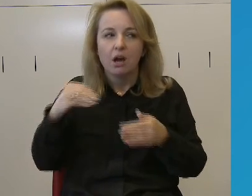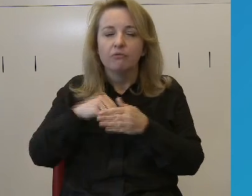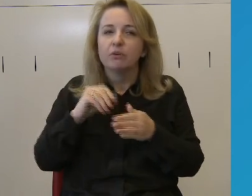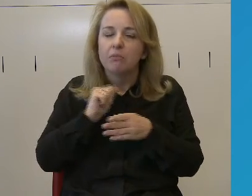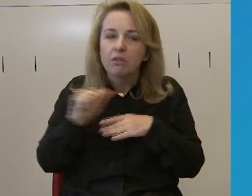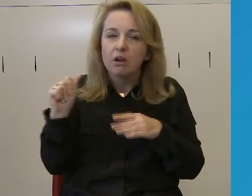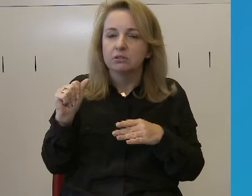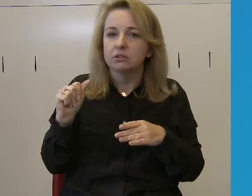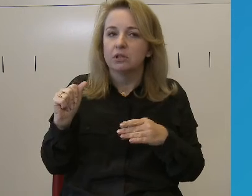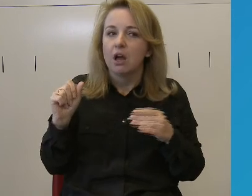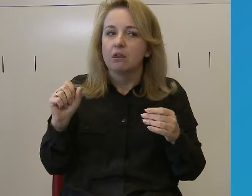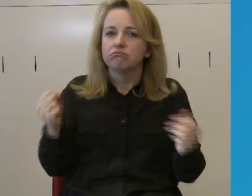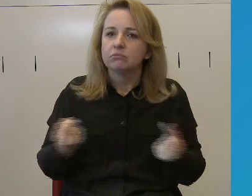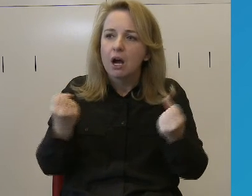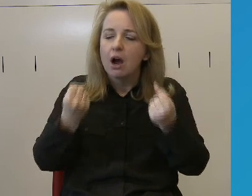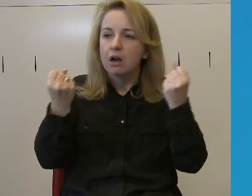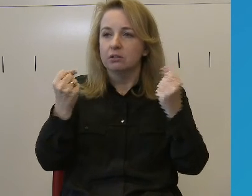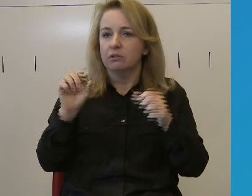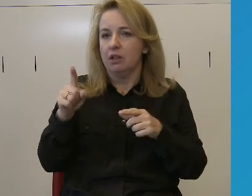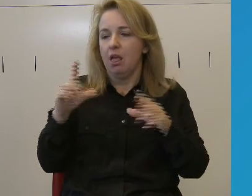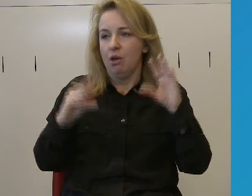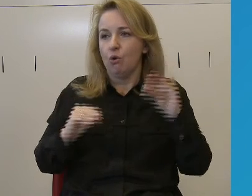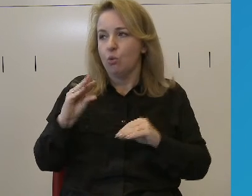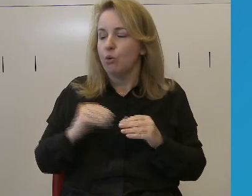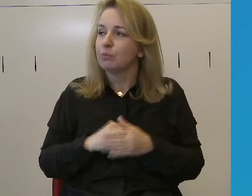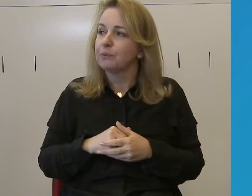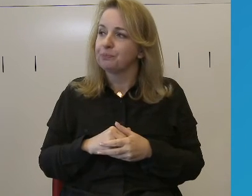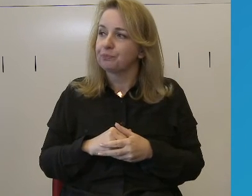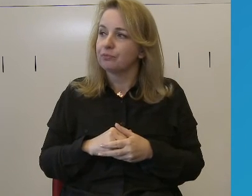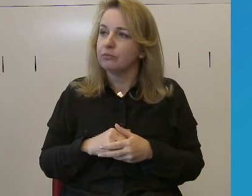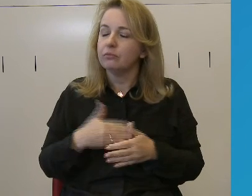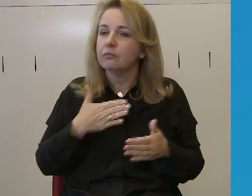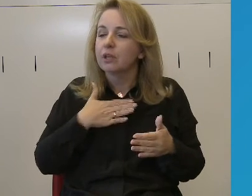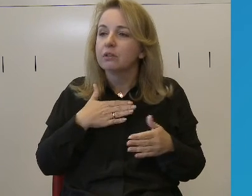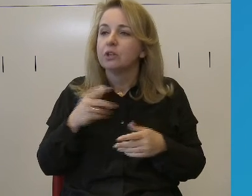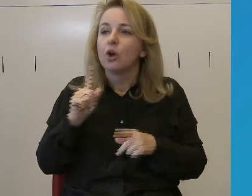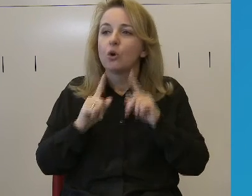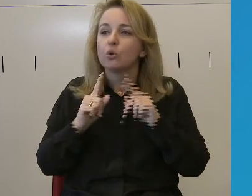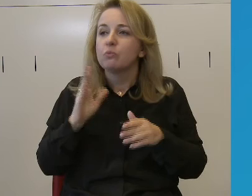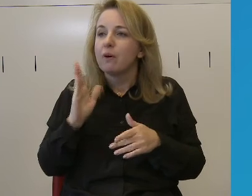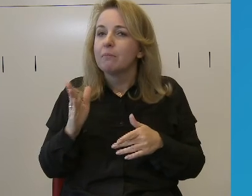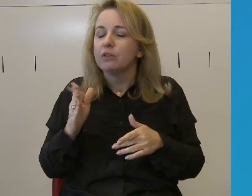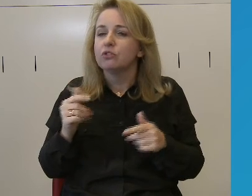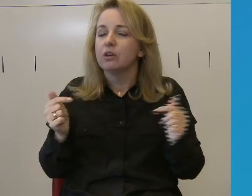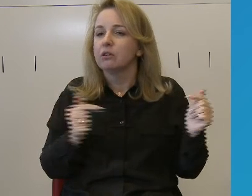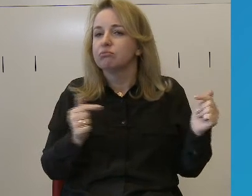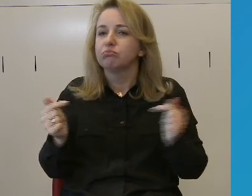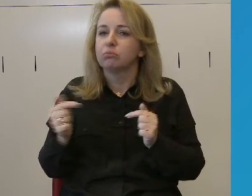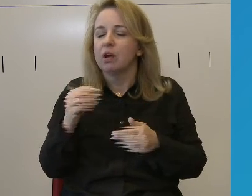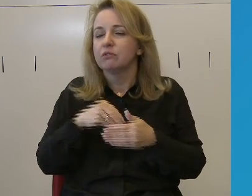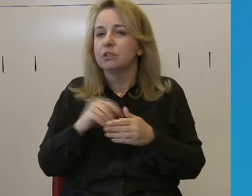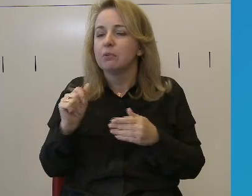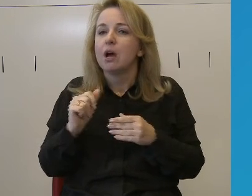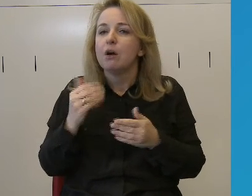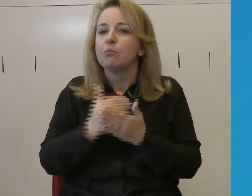który pobudza ekonomię. Naszą rozmowę będziemy prowadzić w kontekście wyzwań programu